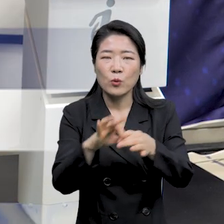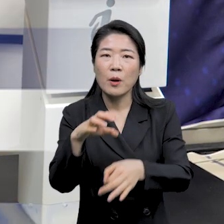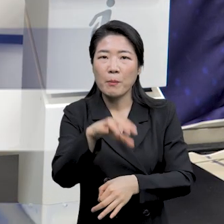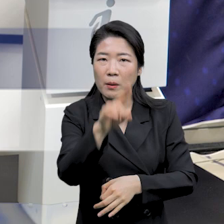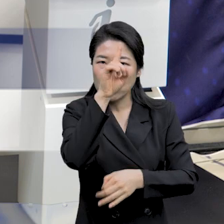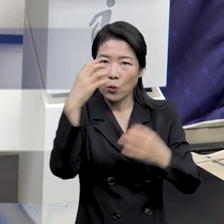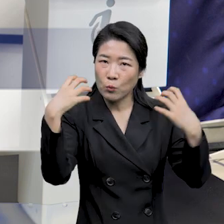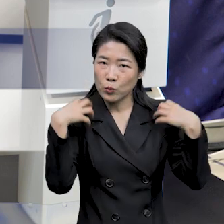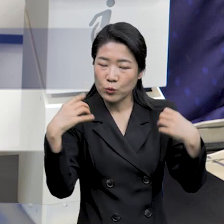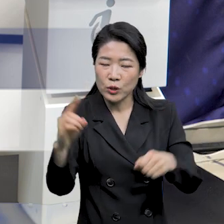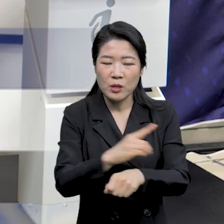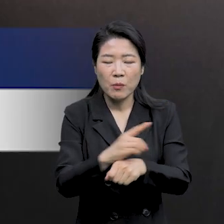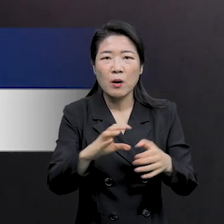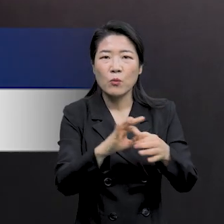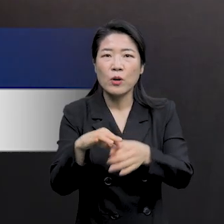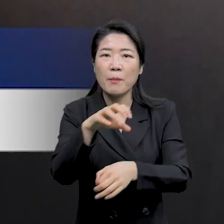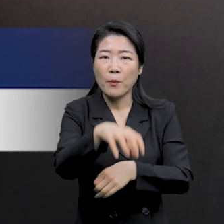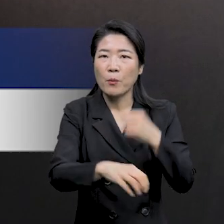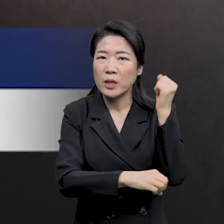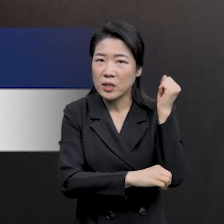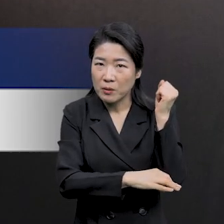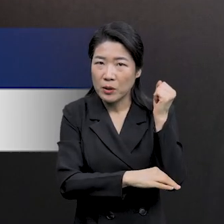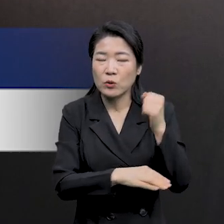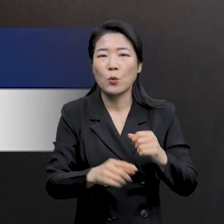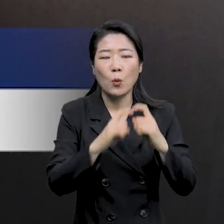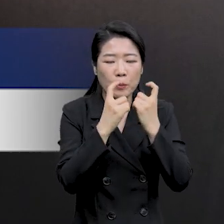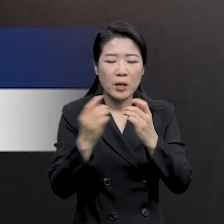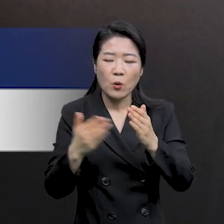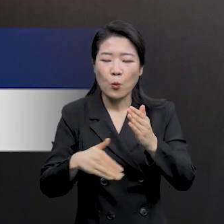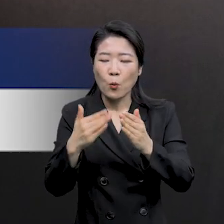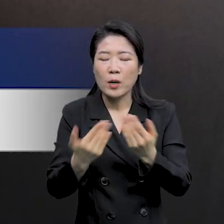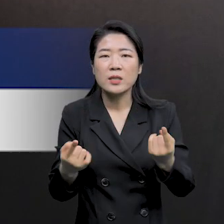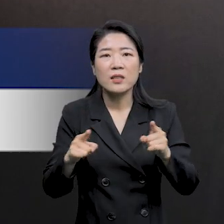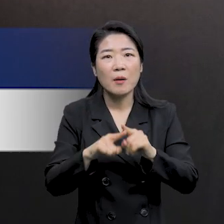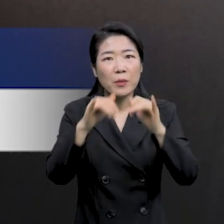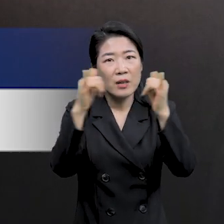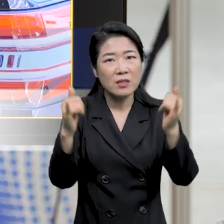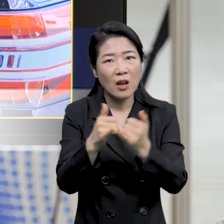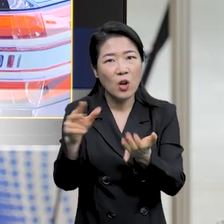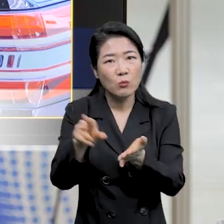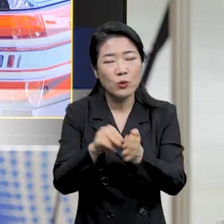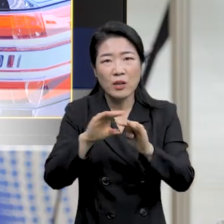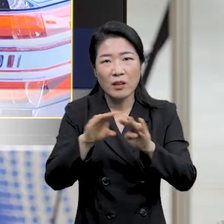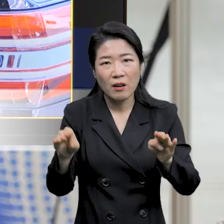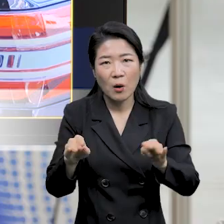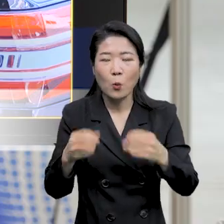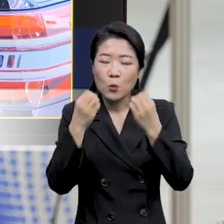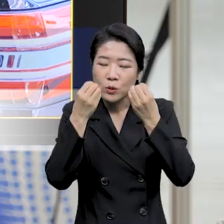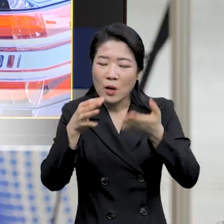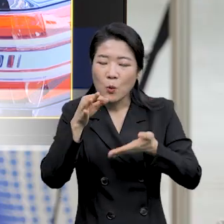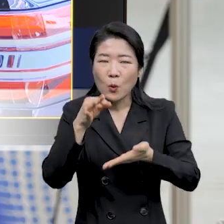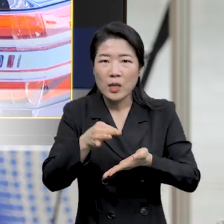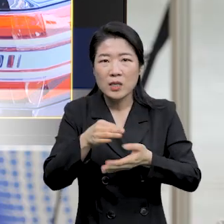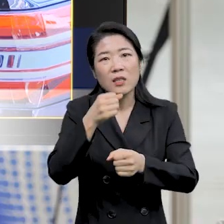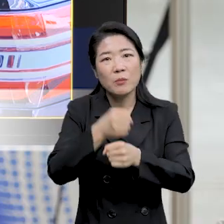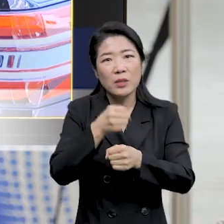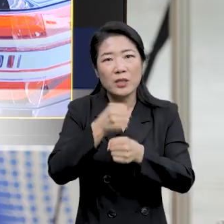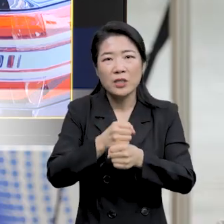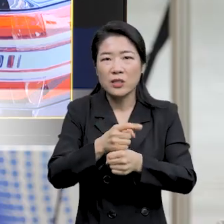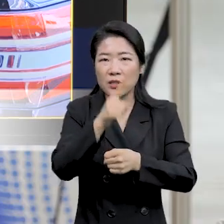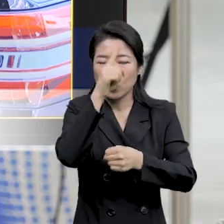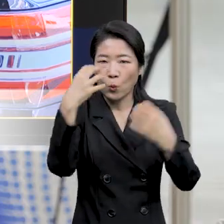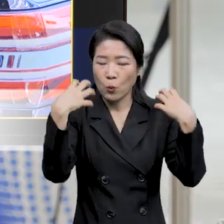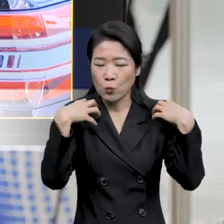정부는 디지털 플랫폼을 기반으로 민관이 함께 사회 문제를 해결하고 새로운 가치를 창출하는 정부를 구현하기